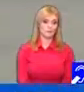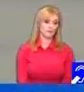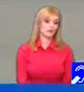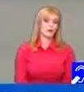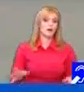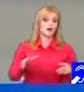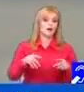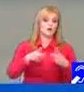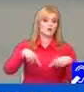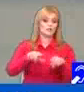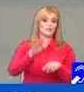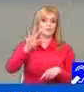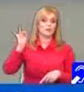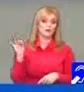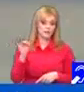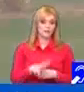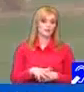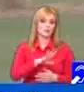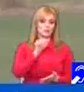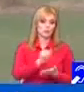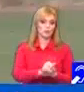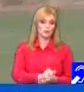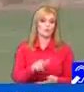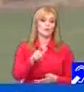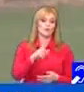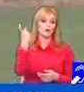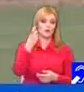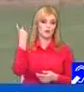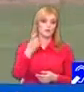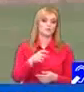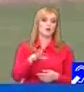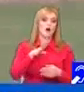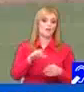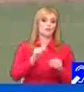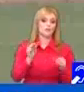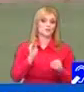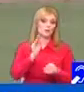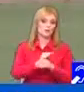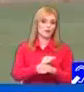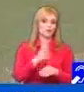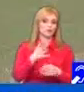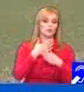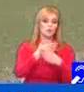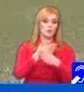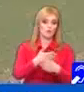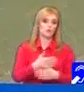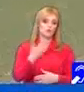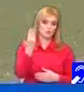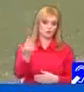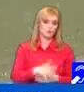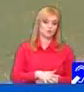Fondul Național de Dezvoltare a Agriculturii și Mediului Rural a fost majorat cu 100 de milioane și va ajunge la 900 de milioane de lei.